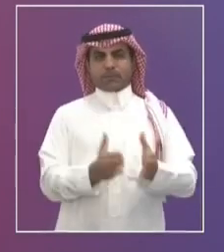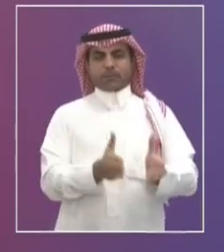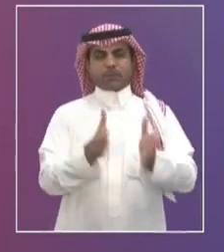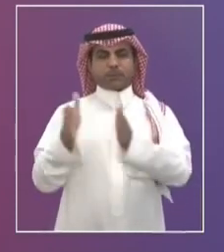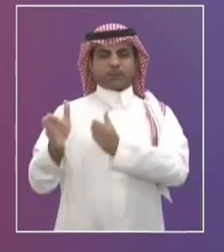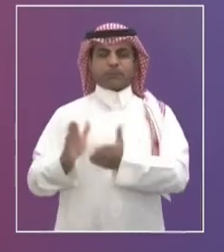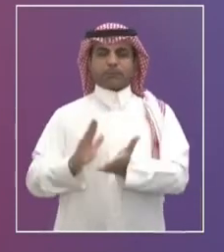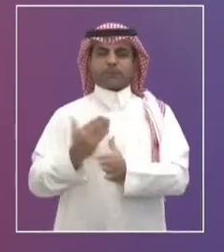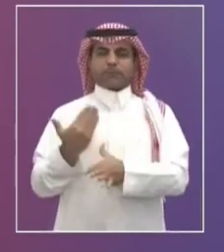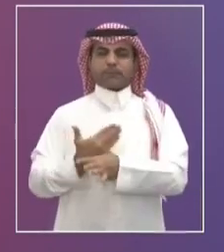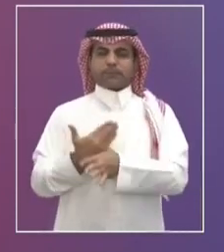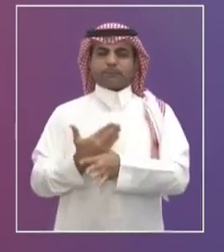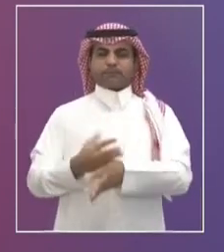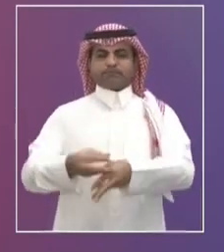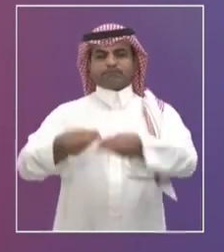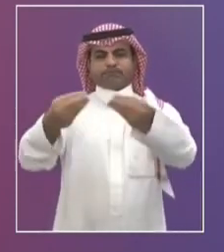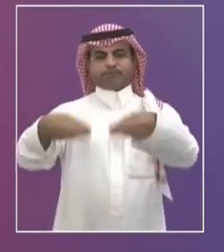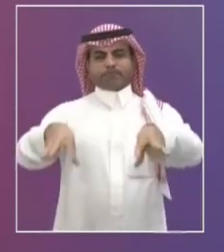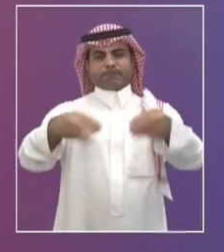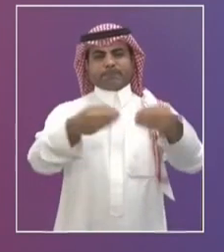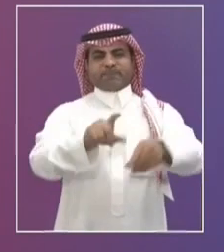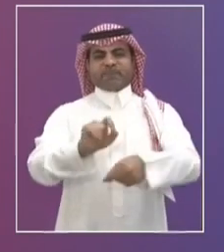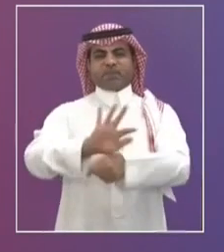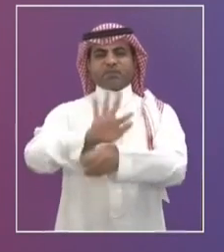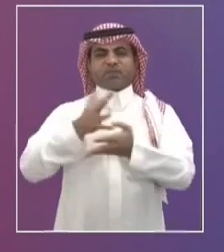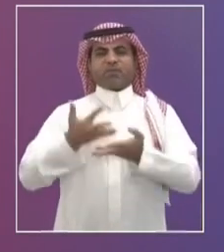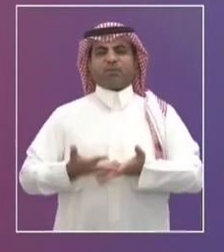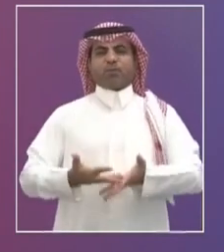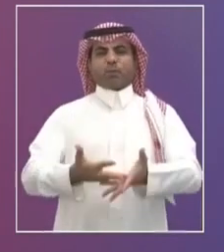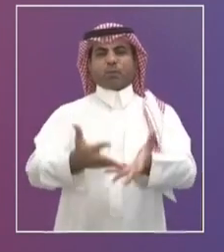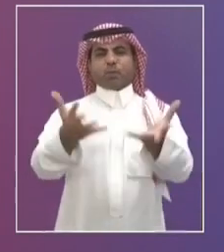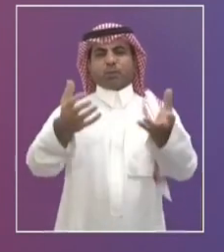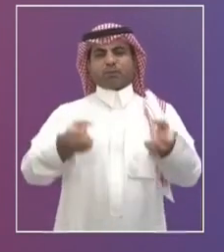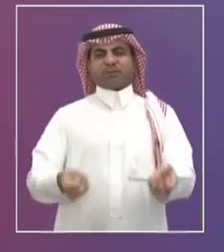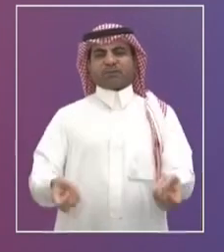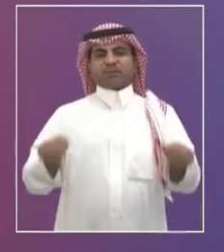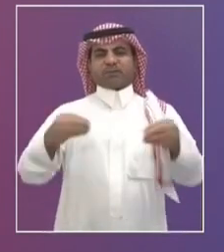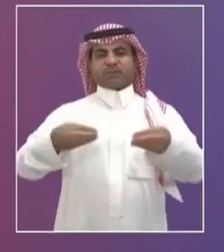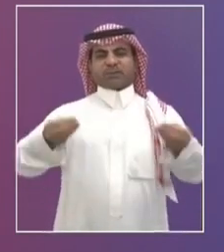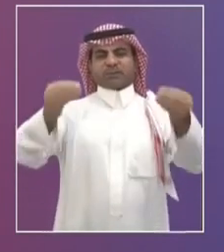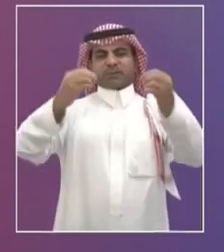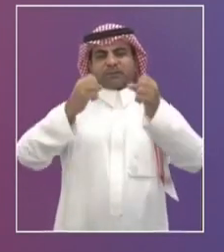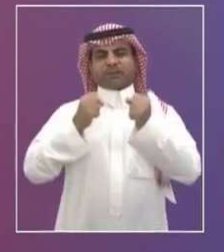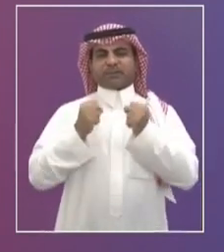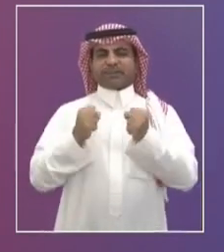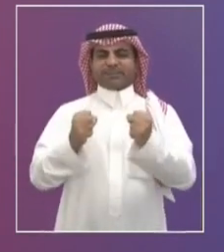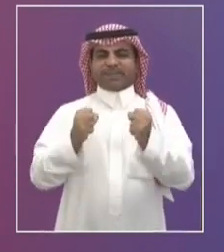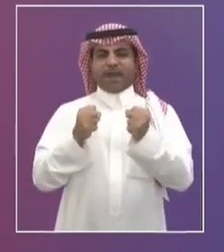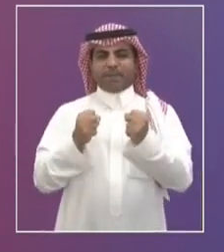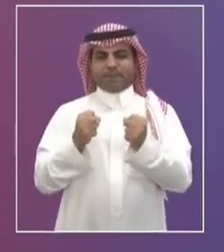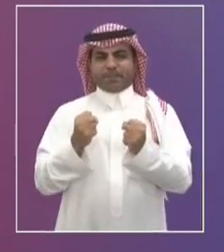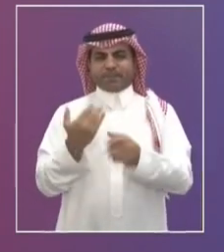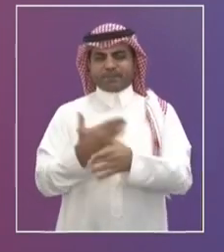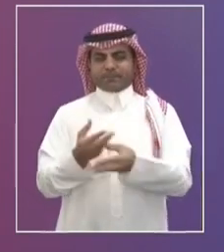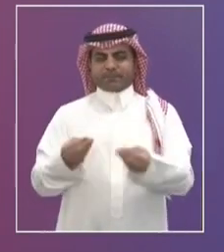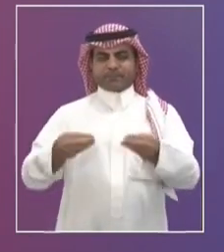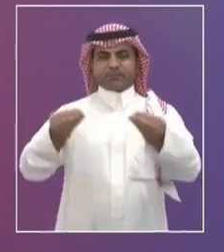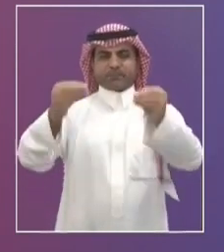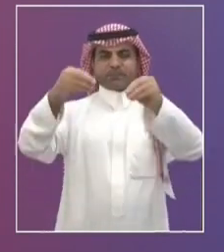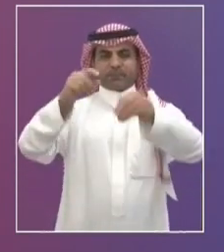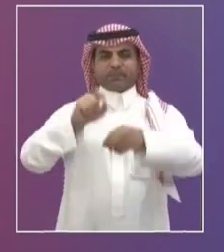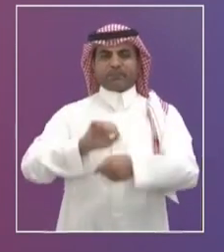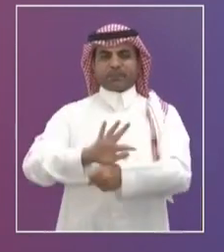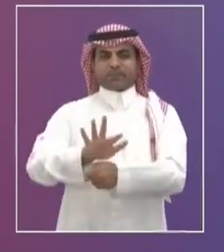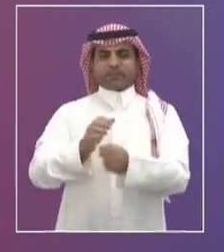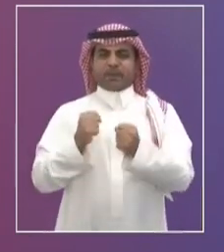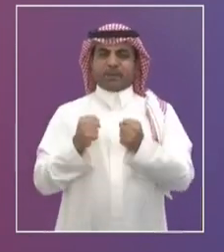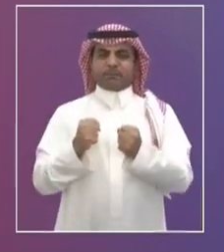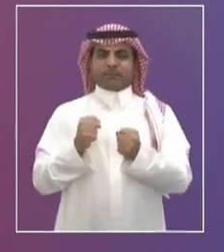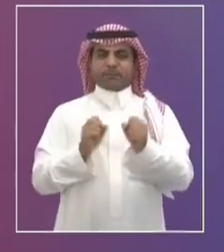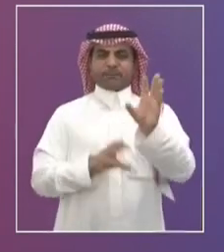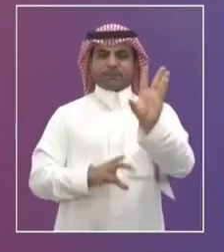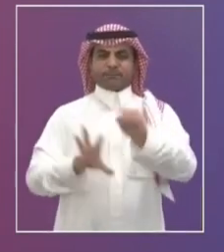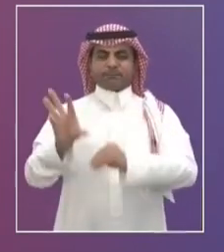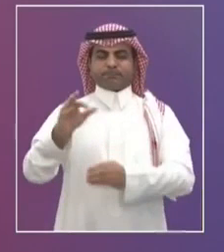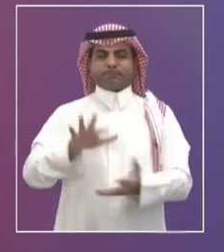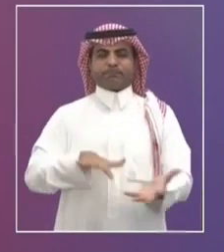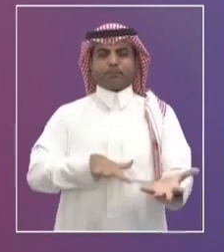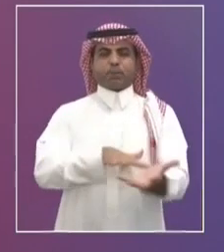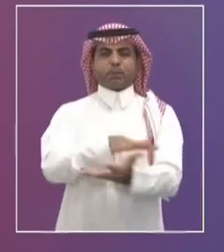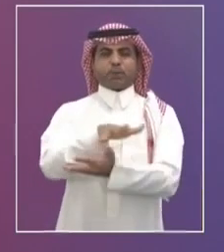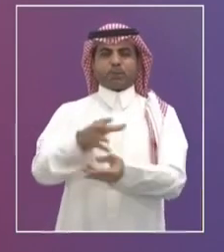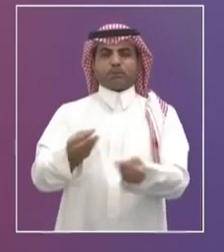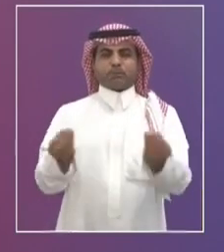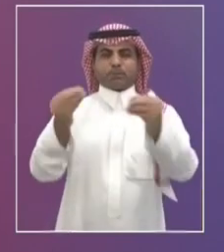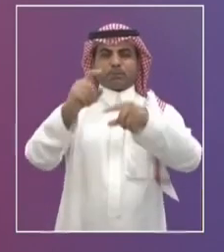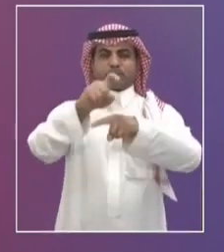ونكون سبب في نشر الفيروس، مما قد يؤدي إلى الدخول في مثل هذه القصص وارتفاع